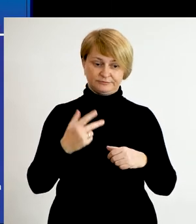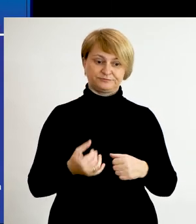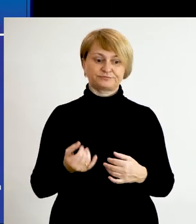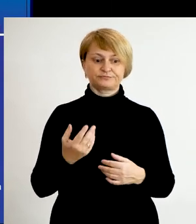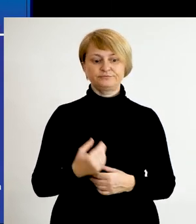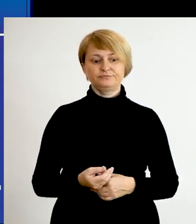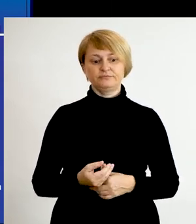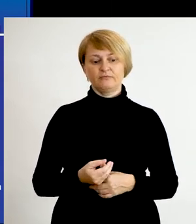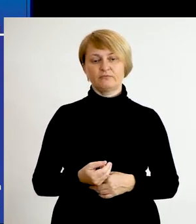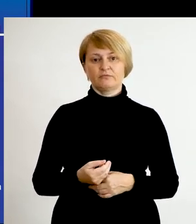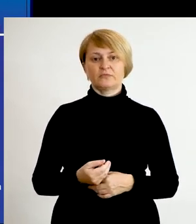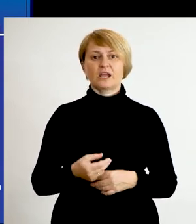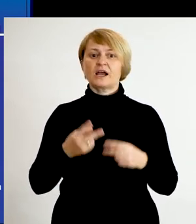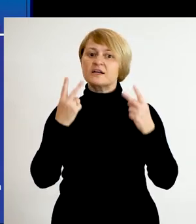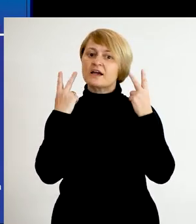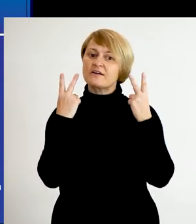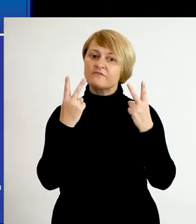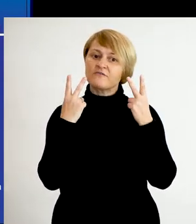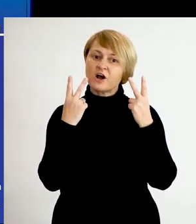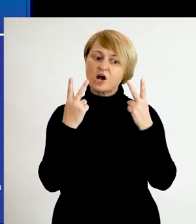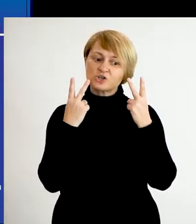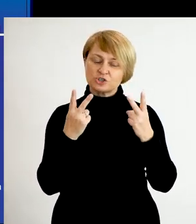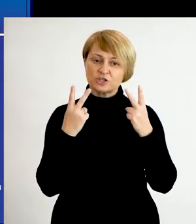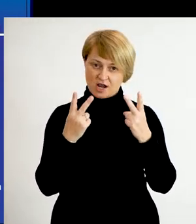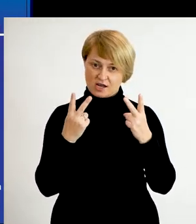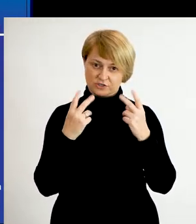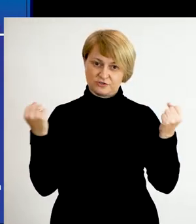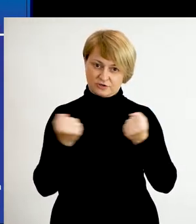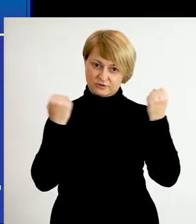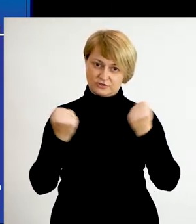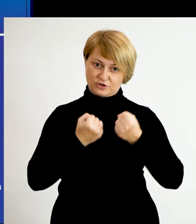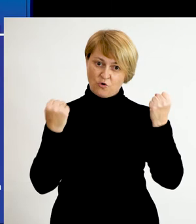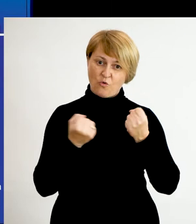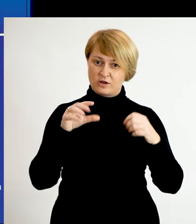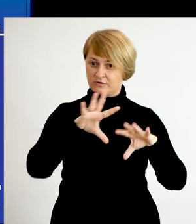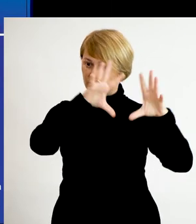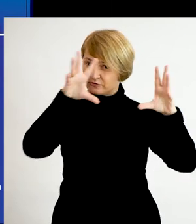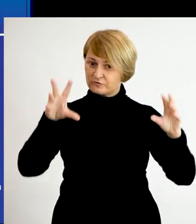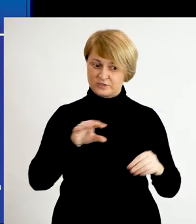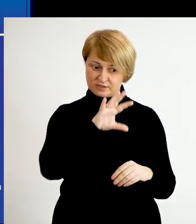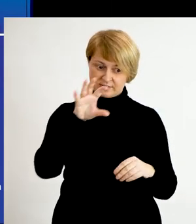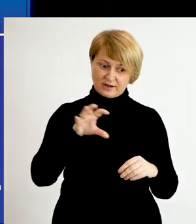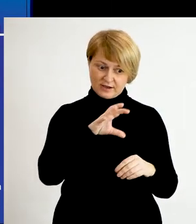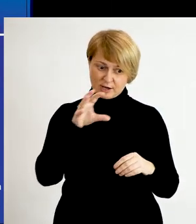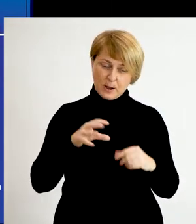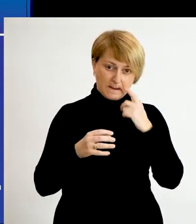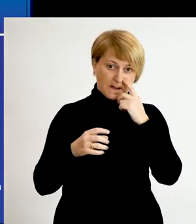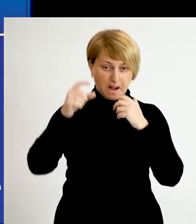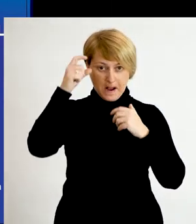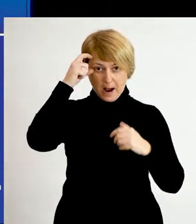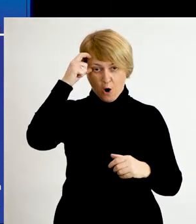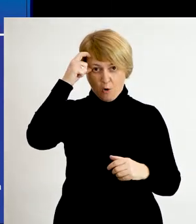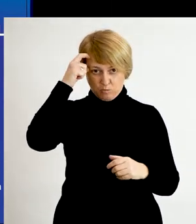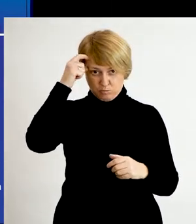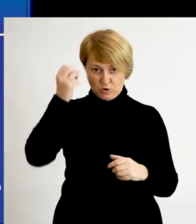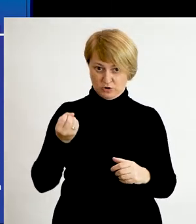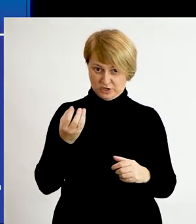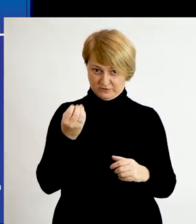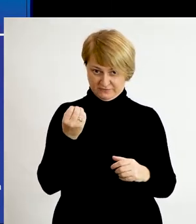Najważniejsze inwestycje, to co bardzo szybko rośnie, co Państwo obserwujecie, to centrum siatkowe przy Opolu